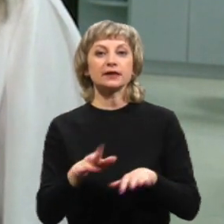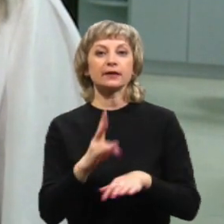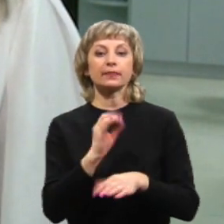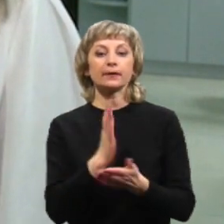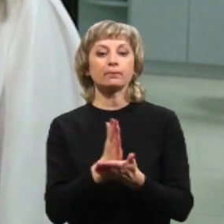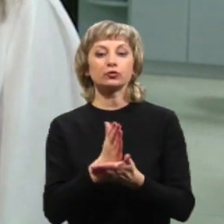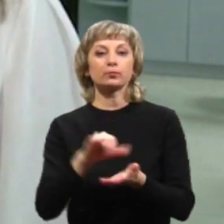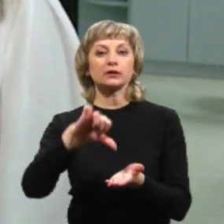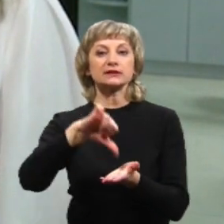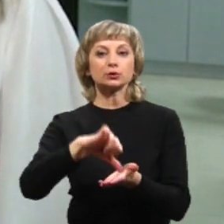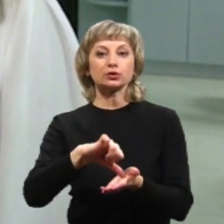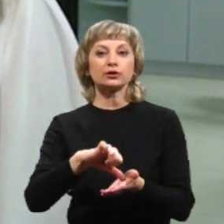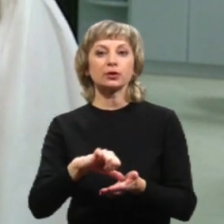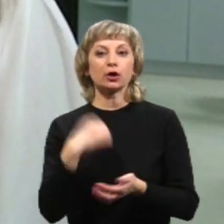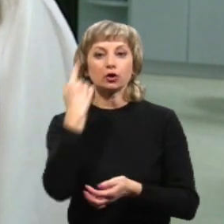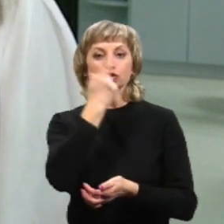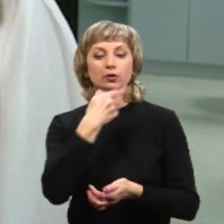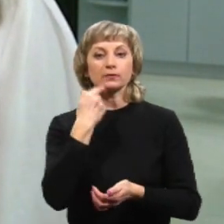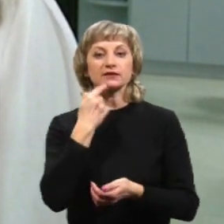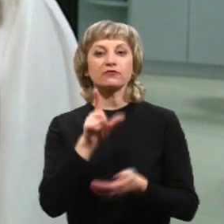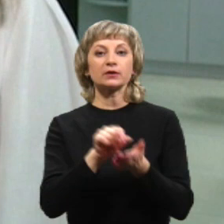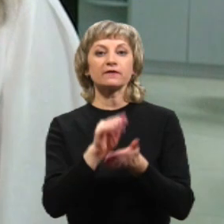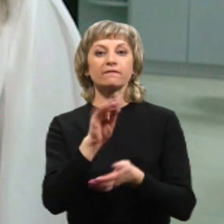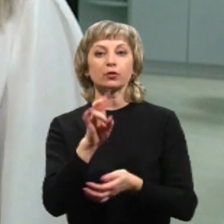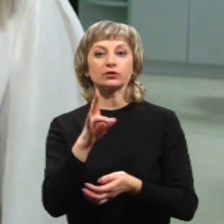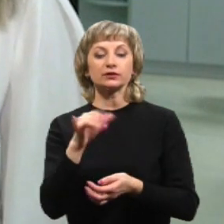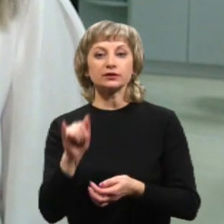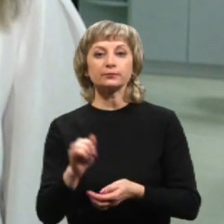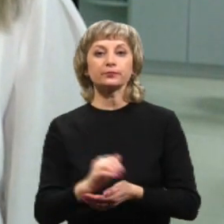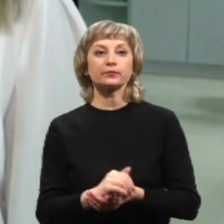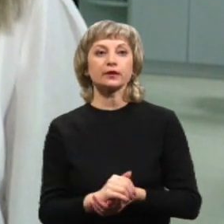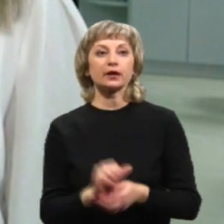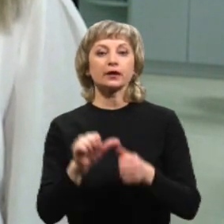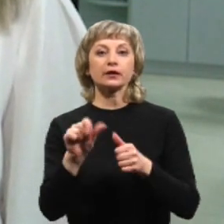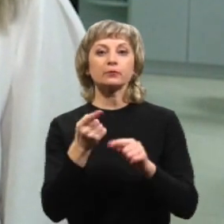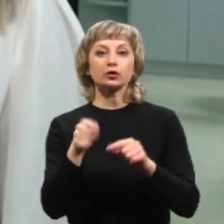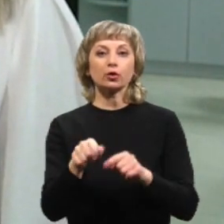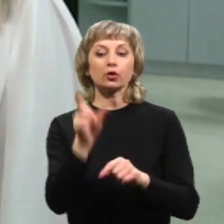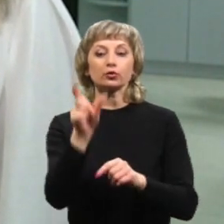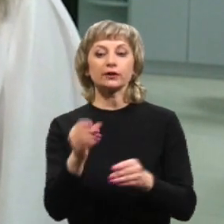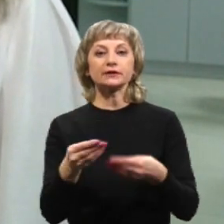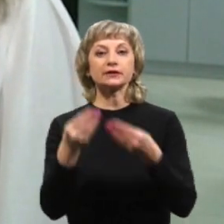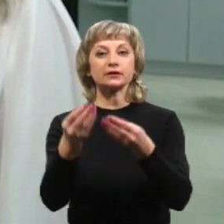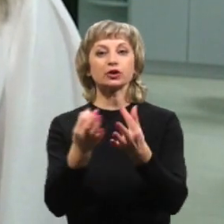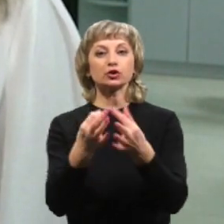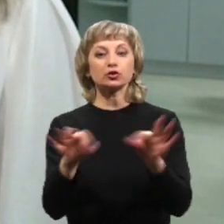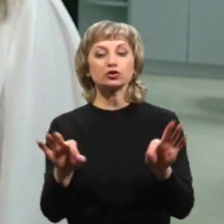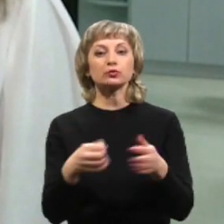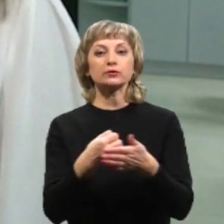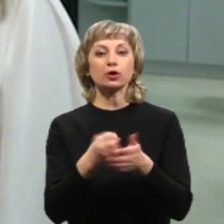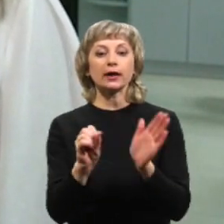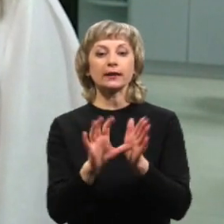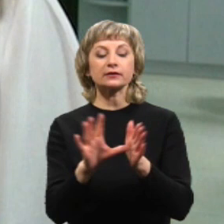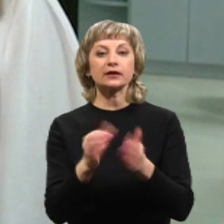будучи присутнім особисто в пенсійному фонді. Крім того, людині надається доступ до